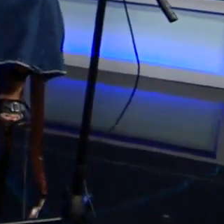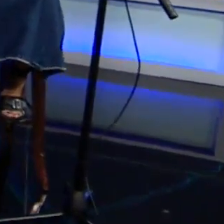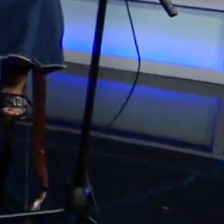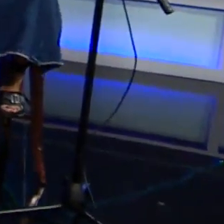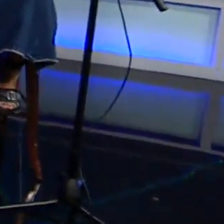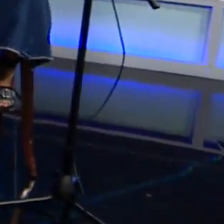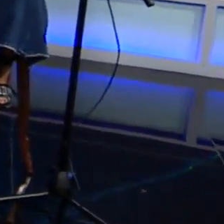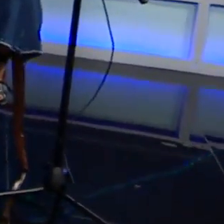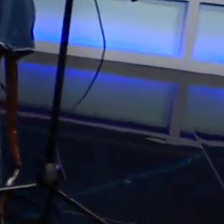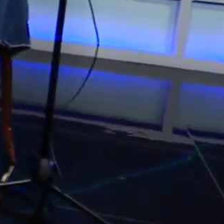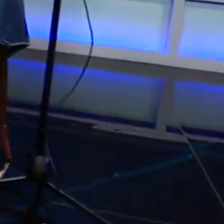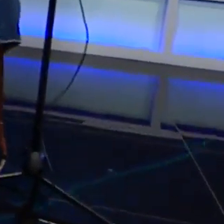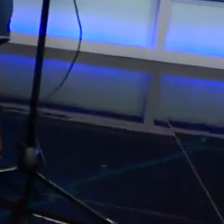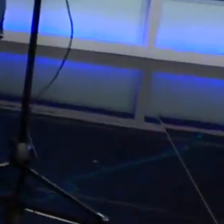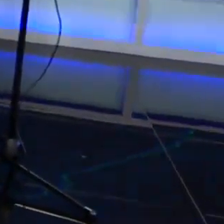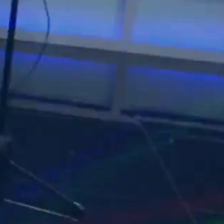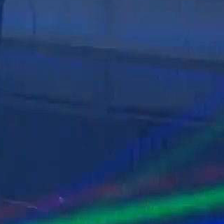Que d'autres n'ont pas,